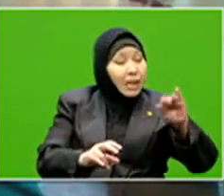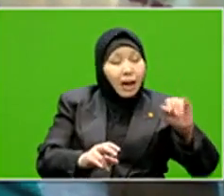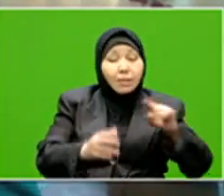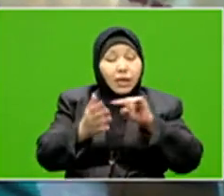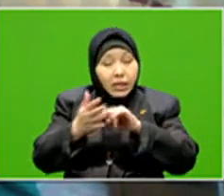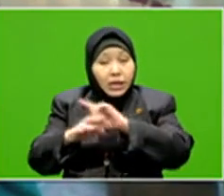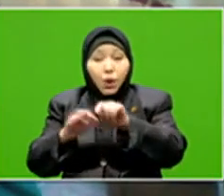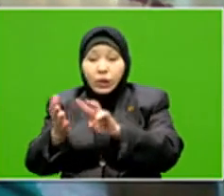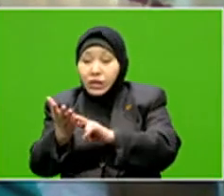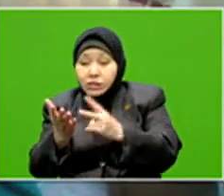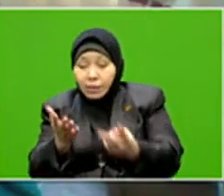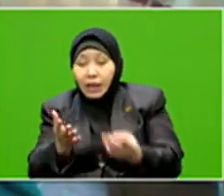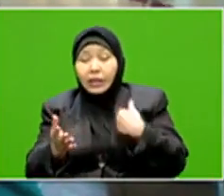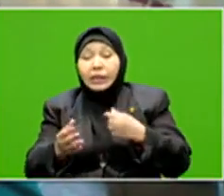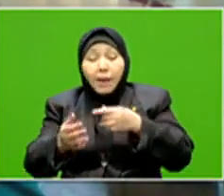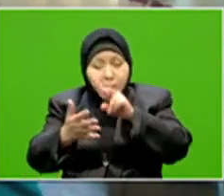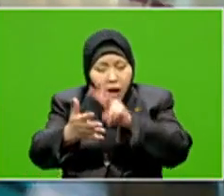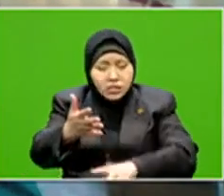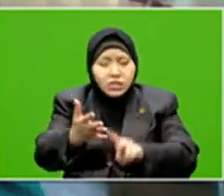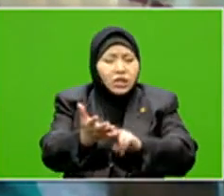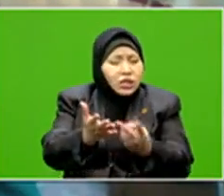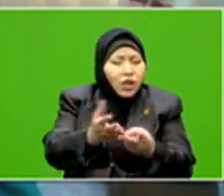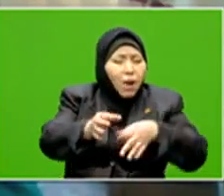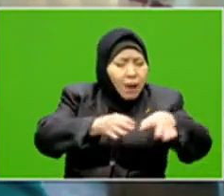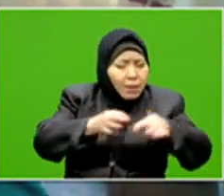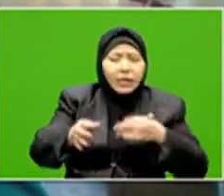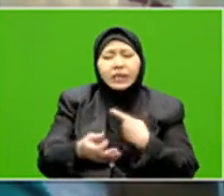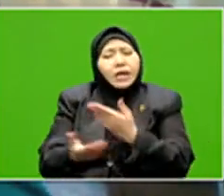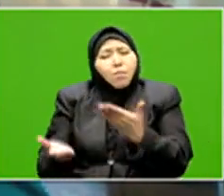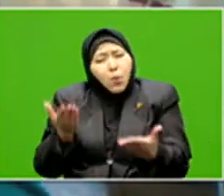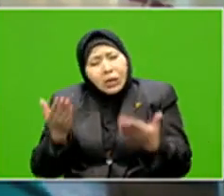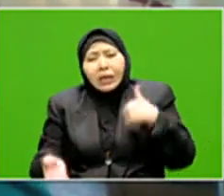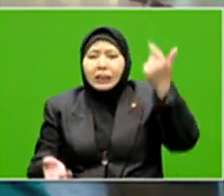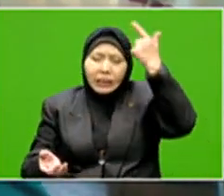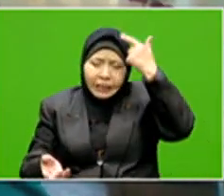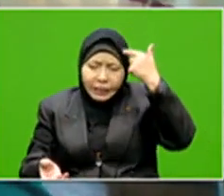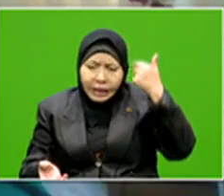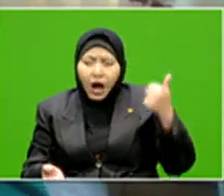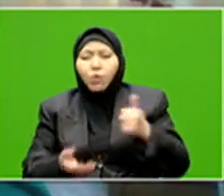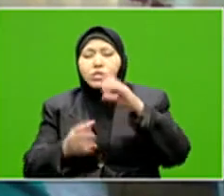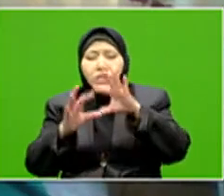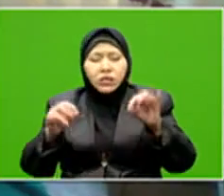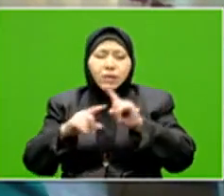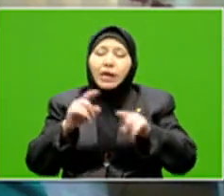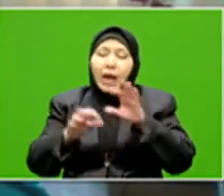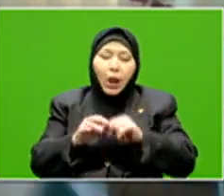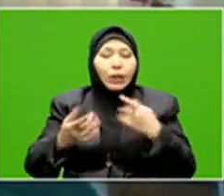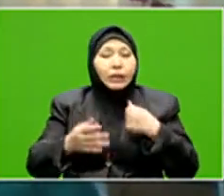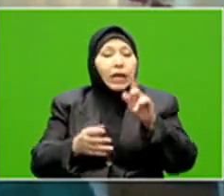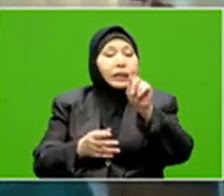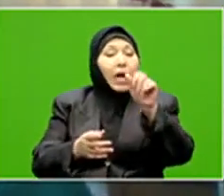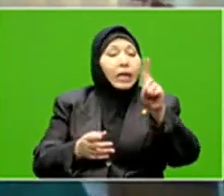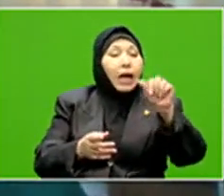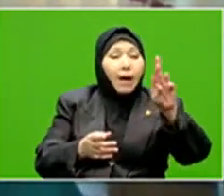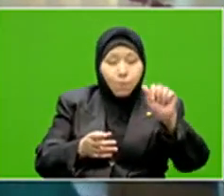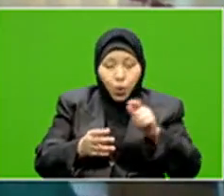kita baca terjemahan, kita baca tafsir, kita mungkin tahu cerita. Tapi kalau kita tadabbur, kita akan dapati sebenarnya pada